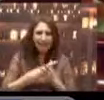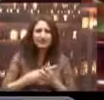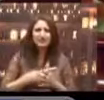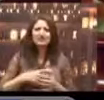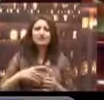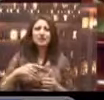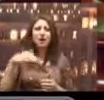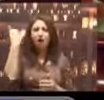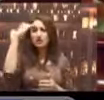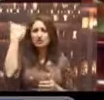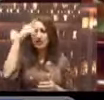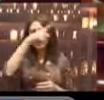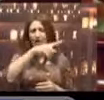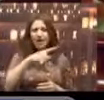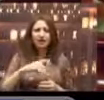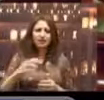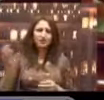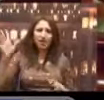المعمولة في القصر العيني،